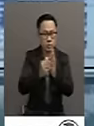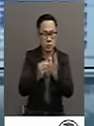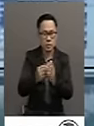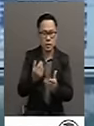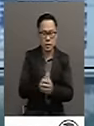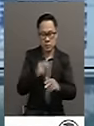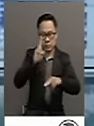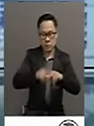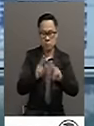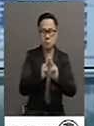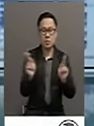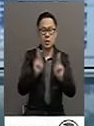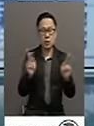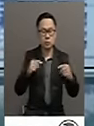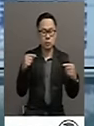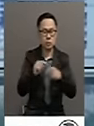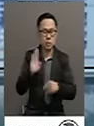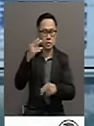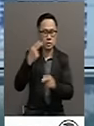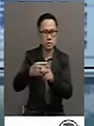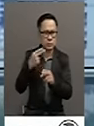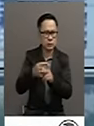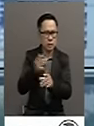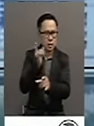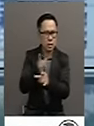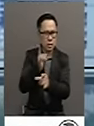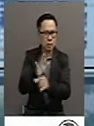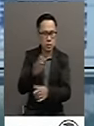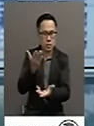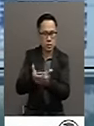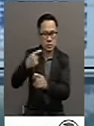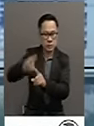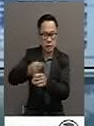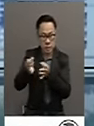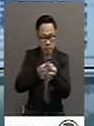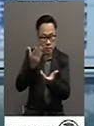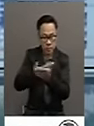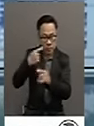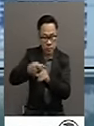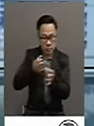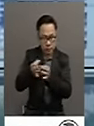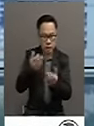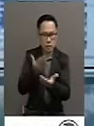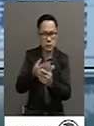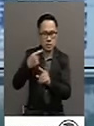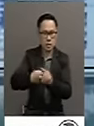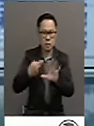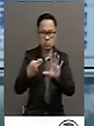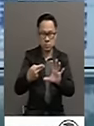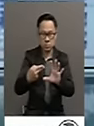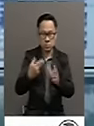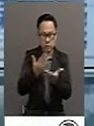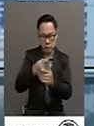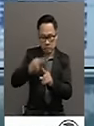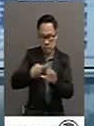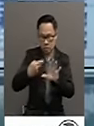นั่งเป็นกรรมการอยู่ที่บริษัทน้ำเมาบริษัทหนึ่งได้เงินเดือนเป็นที่ปรึกษาครับเดือนละ 50,000 บาทนะประเด็นนี้แหละฮะที่กลาย